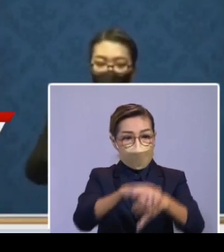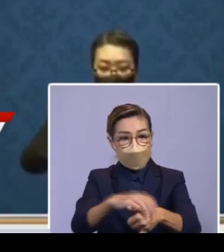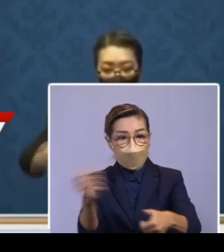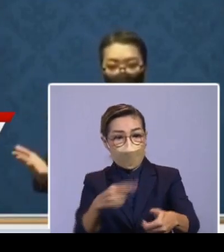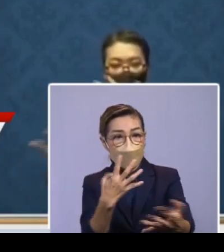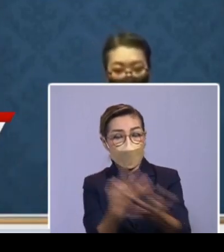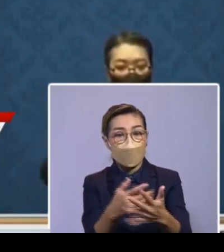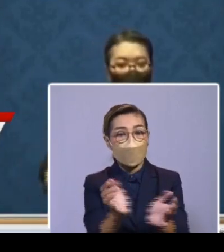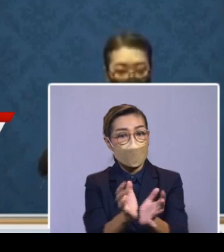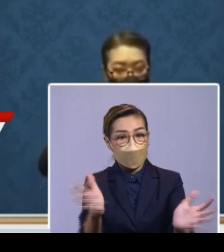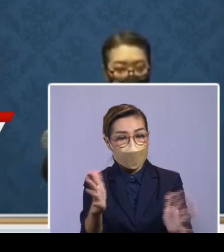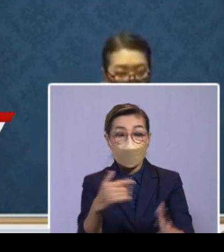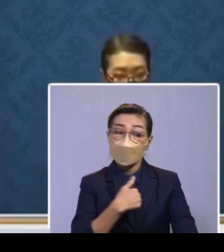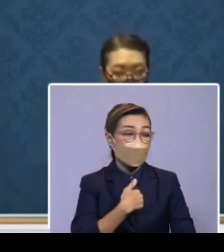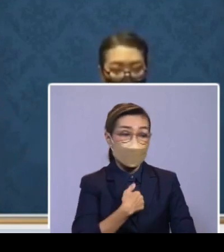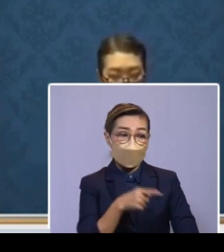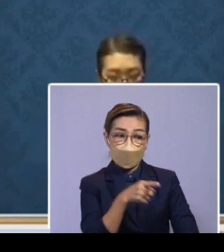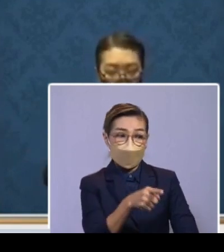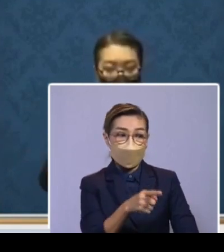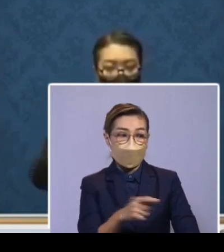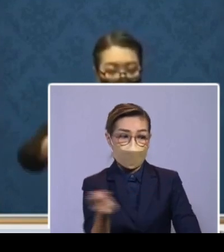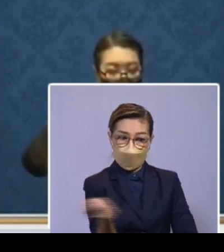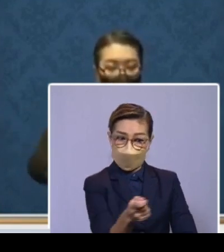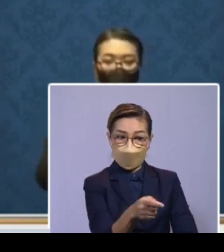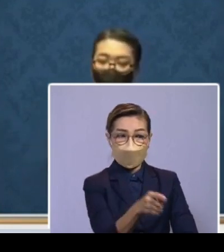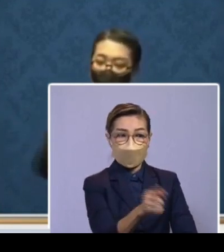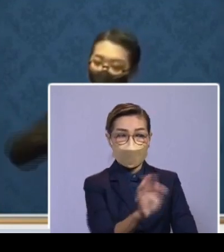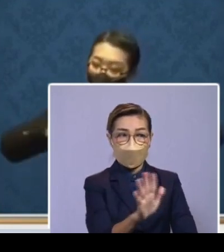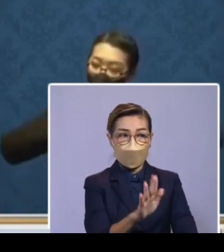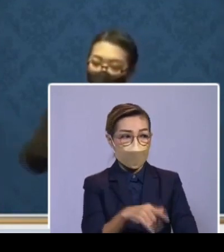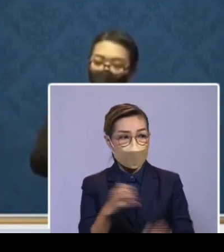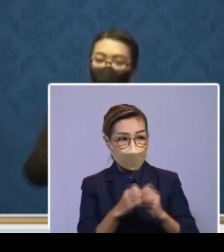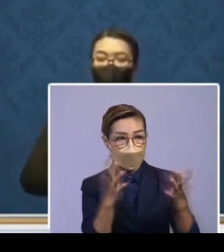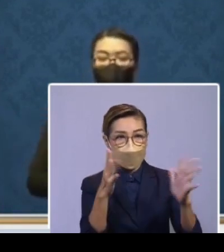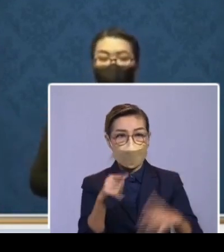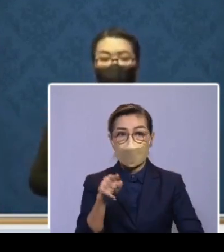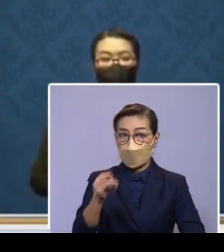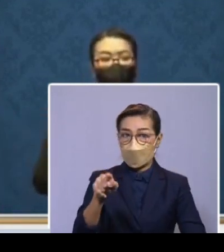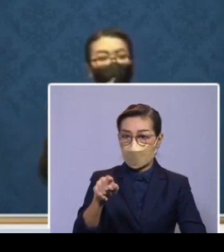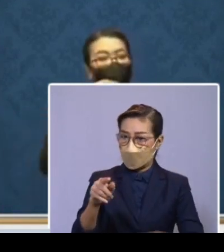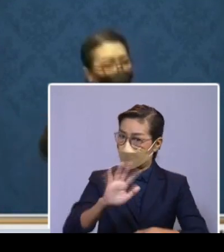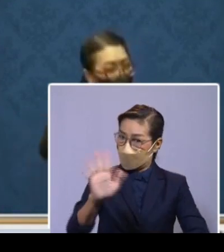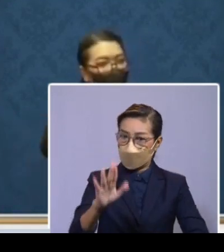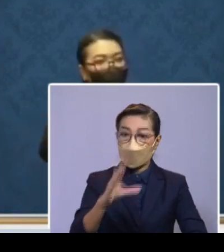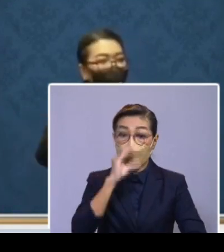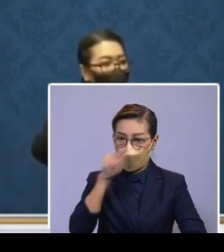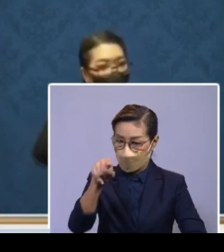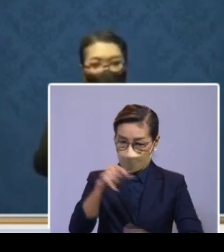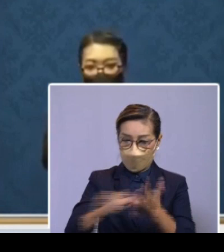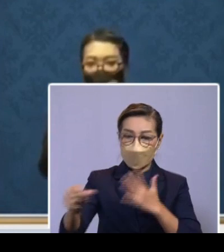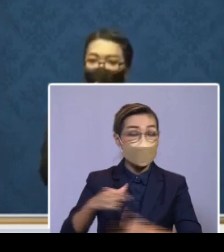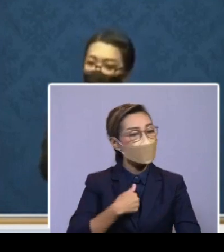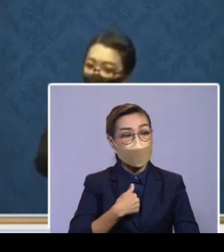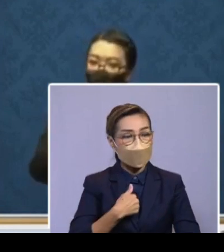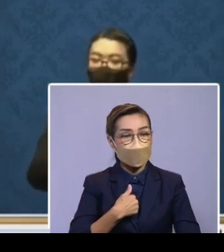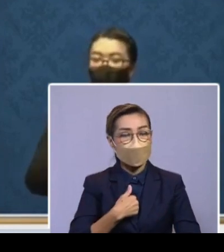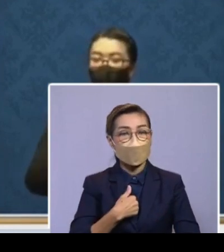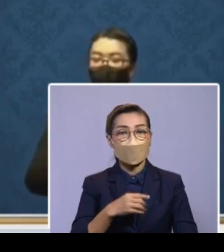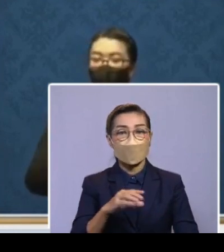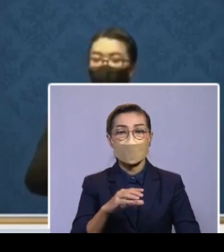ประกัน ผมไม่ได้ป้ายหรอกครับ ครับคุณธรรมนัส อย่ามั่วค่ะ ผมไม่ได้ไปยุ่งก ับ คนการ ถอนคำพูดค่ะ ผมไม่ถอนครับ